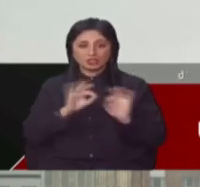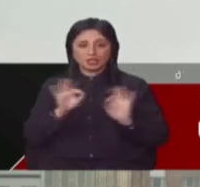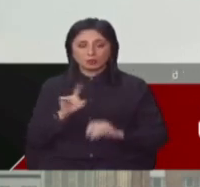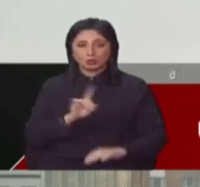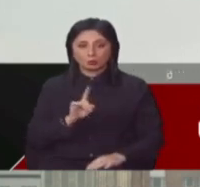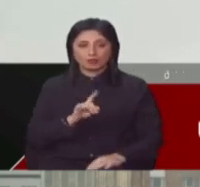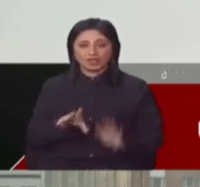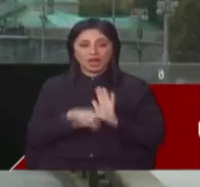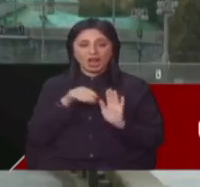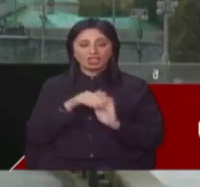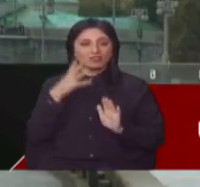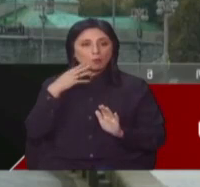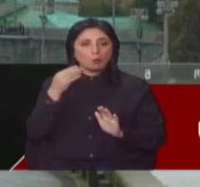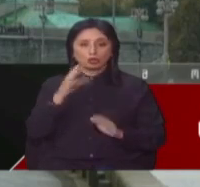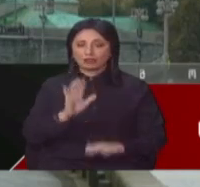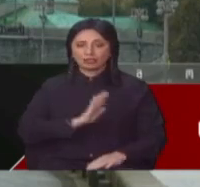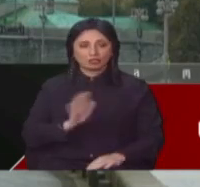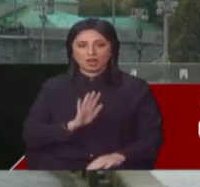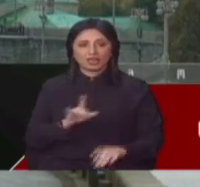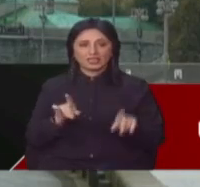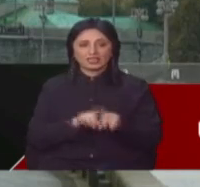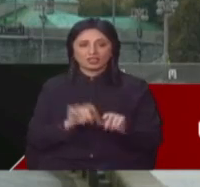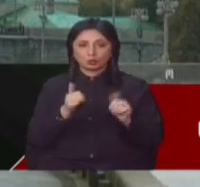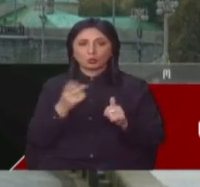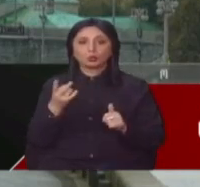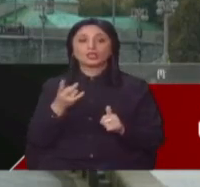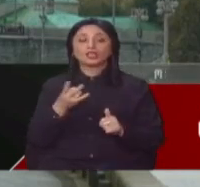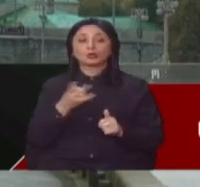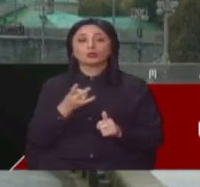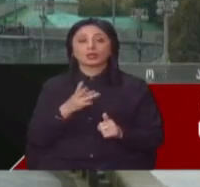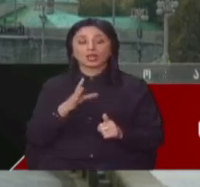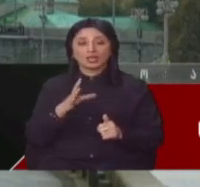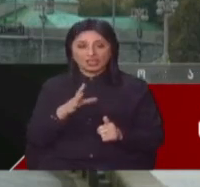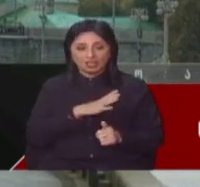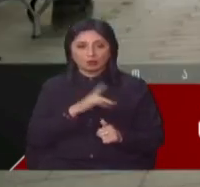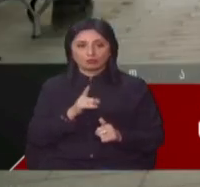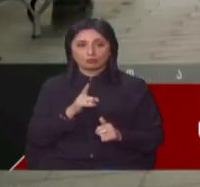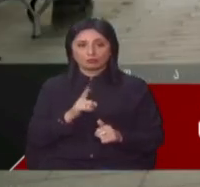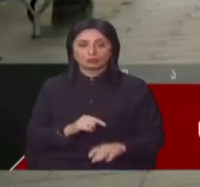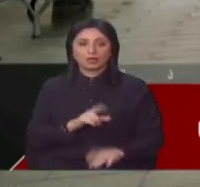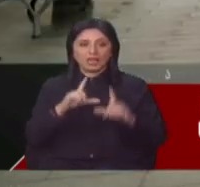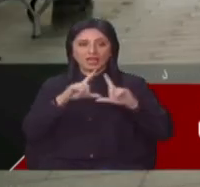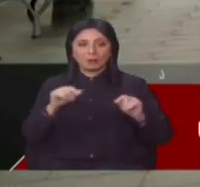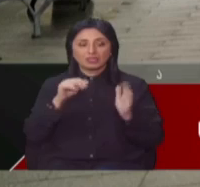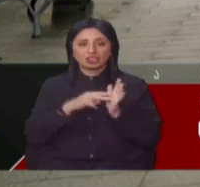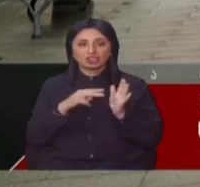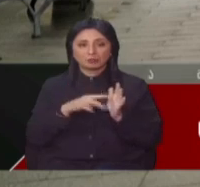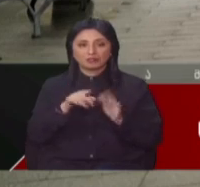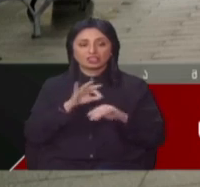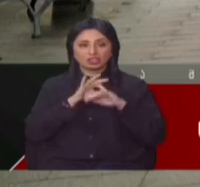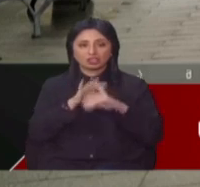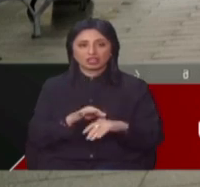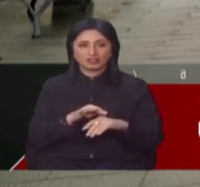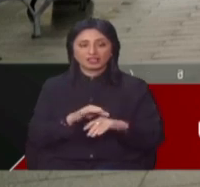აცხადებენ, რომ არჩევნები მოლდოვაში არ იყო ისეთი, როგორიც unda opiligom, Kremlis e pasebit,